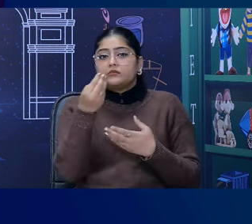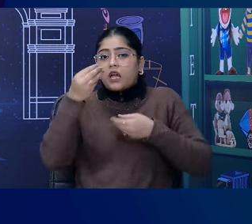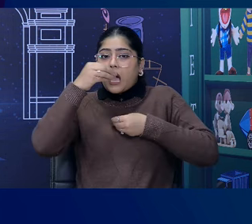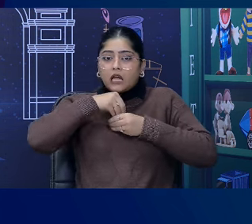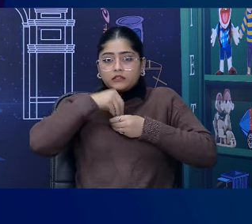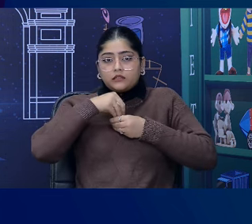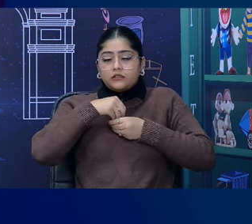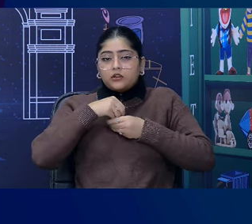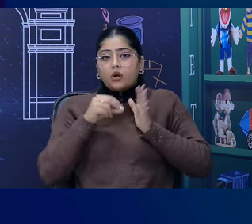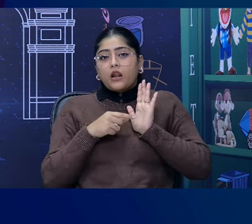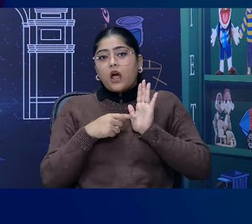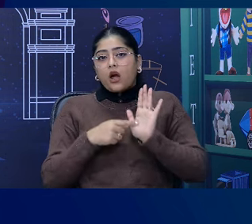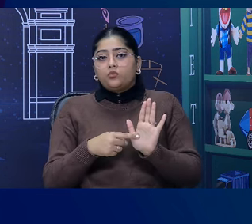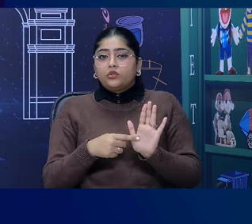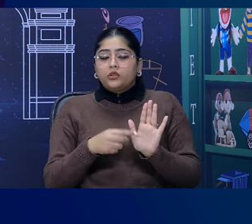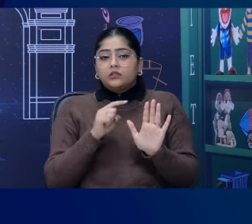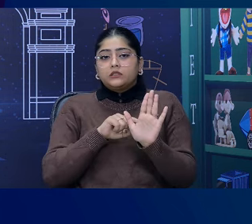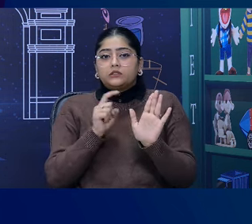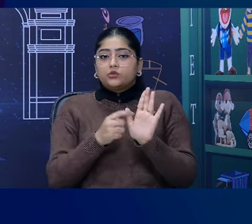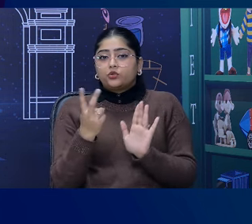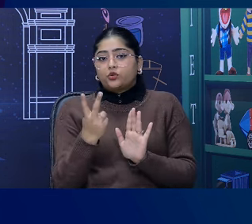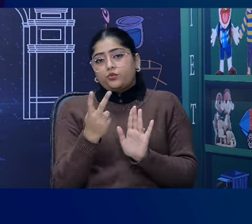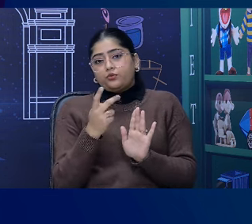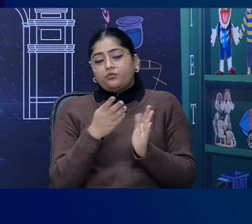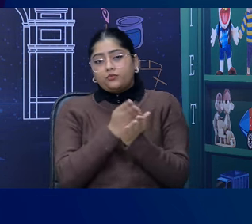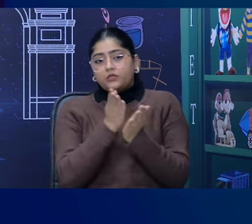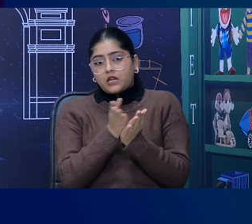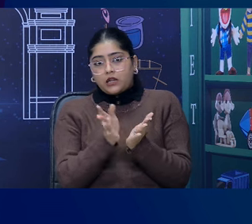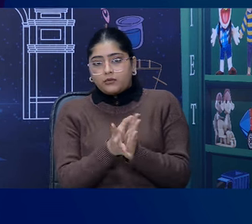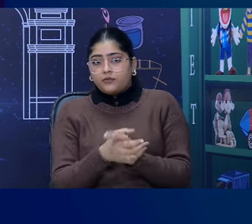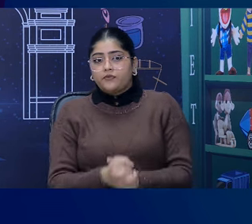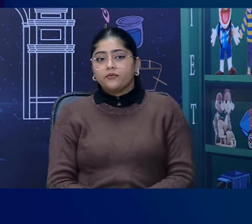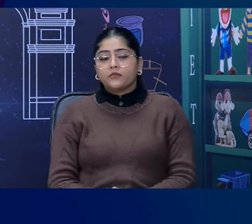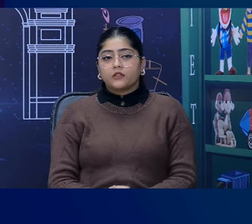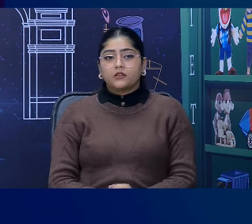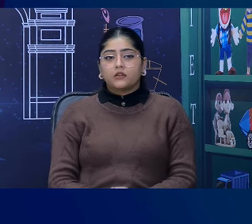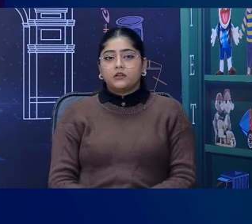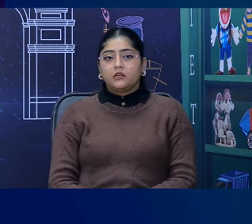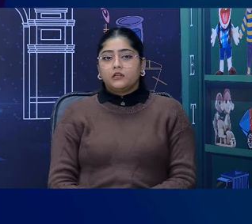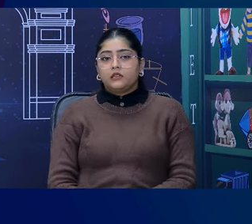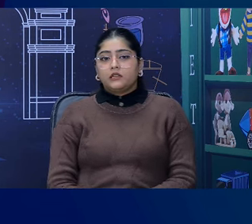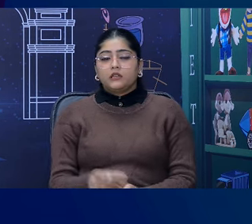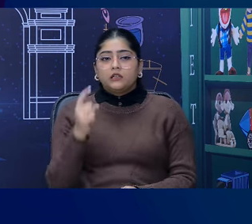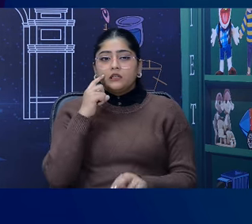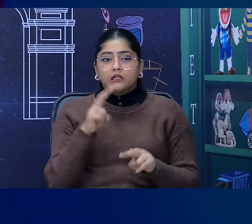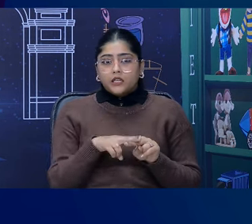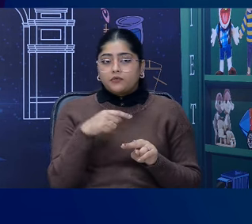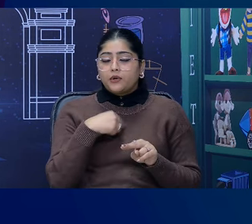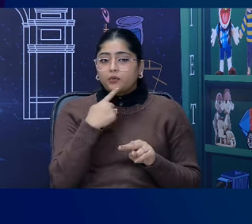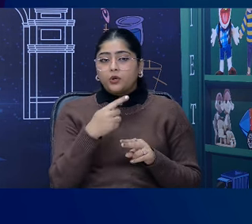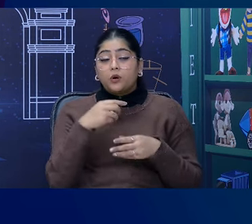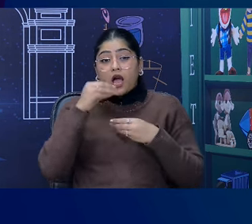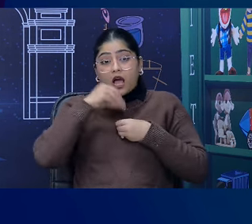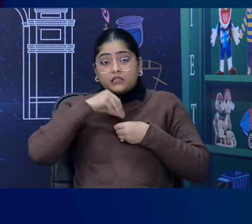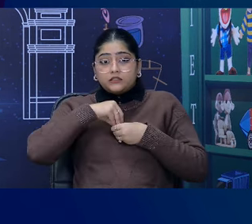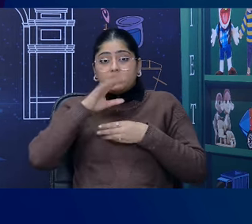इंटरनल की जब हम बात कर रहे हैं वो बायोलॉजिकल हैं हम फ या फिर साइकोलॉजिकल है और जब हम बात कर रहे हैं एक्सटर्नल की वो